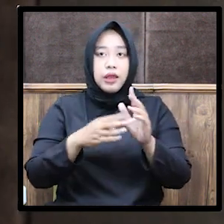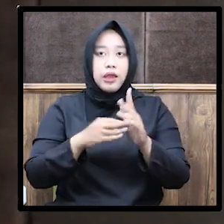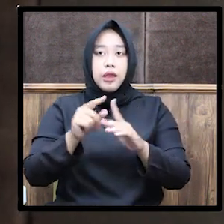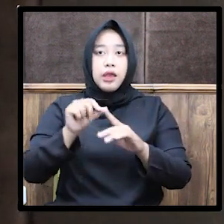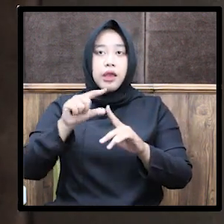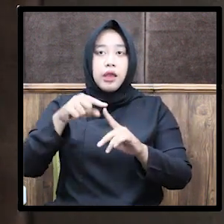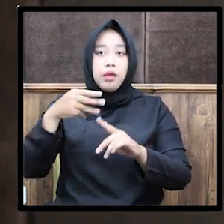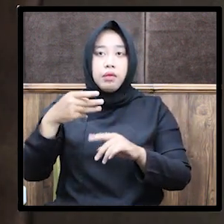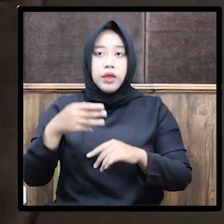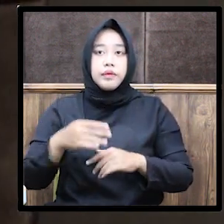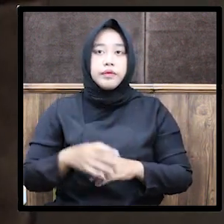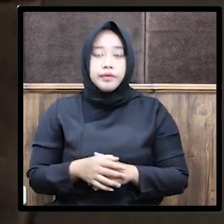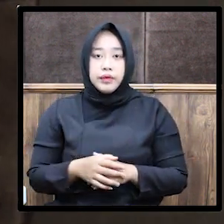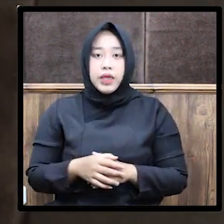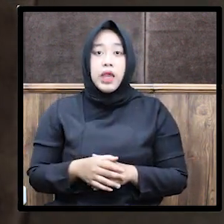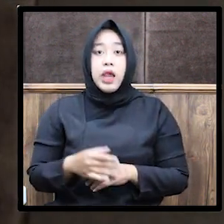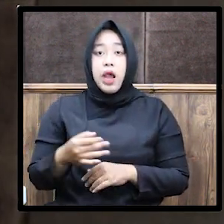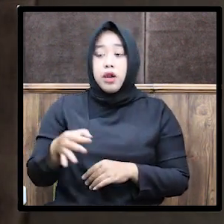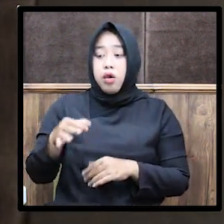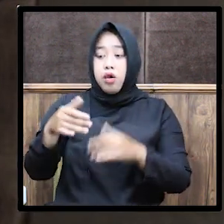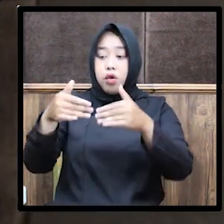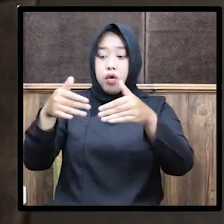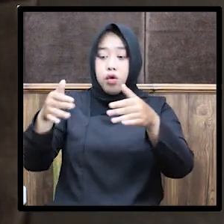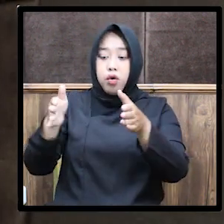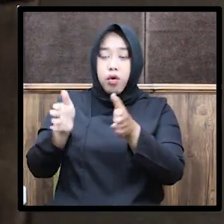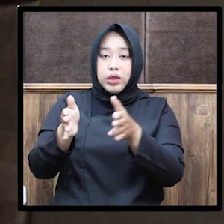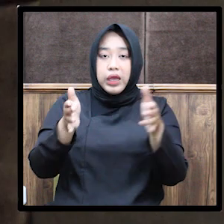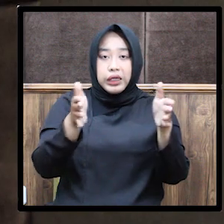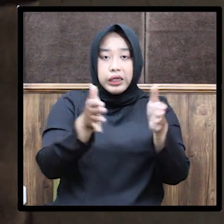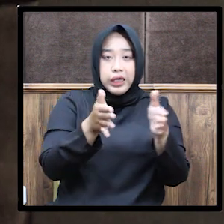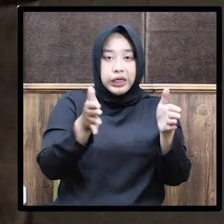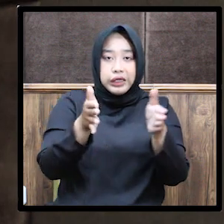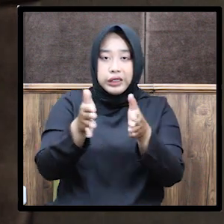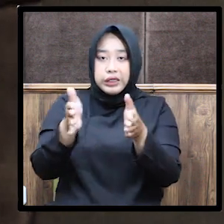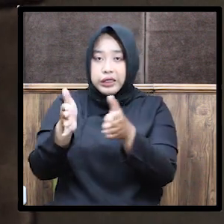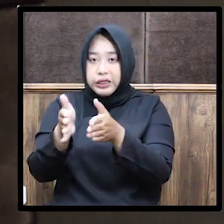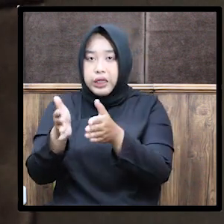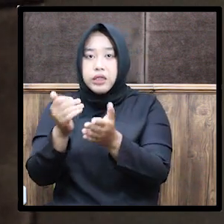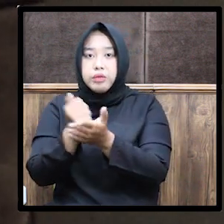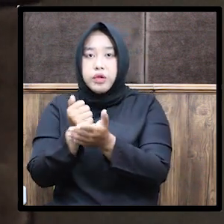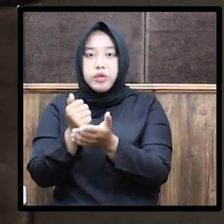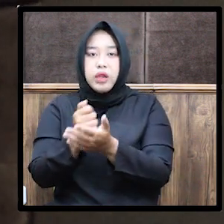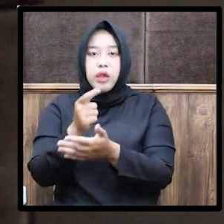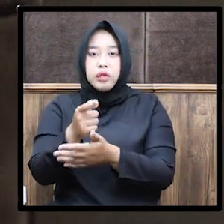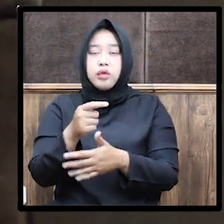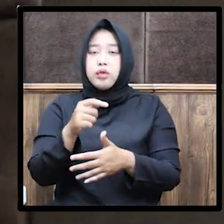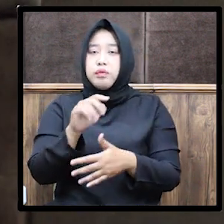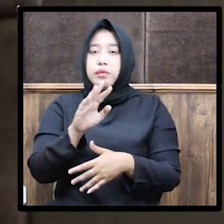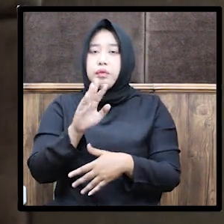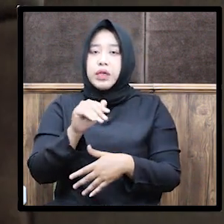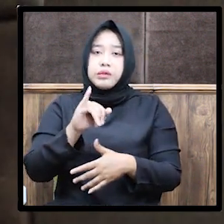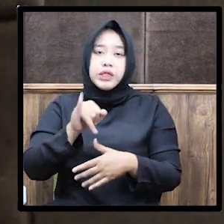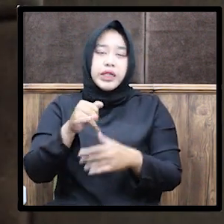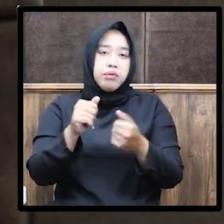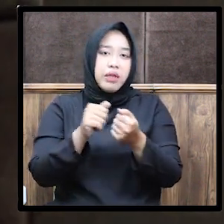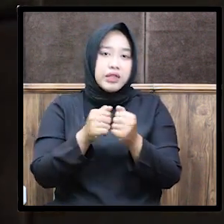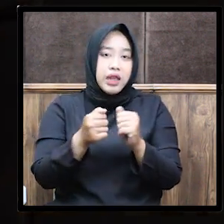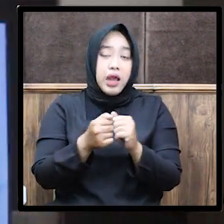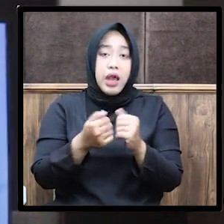Gede, kemudian kotaknya yang kecil-kecil, dan seterusnya. Itu kan jadi sangat kompleks gitu. Nah, apakah